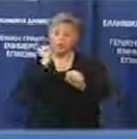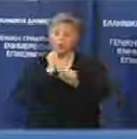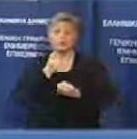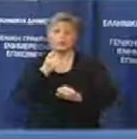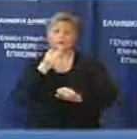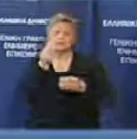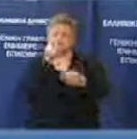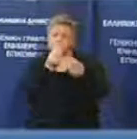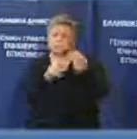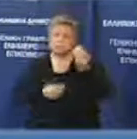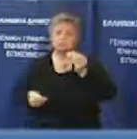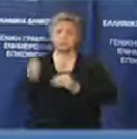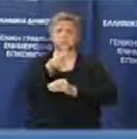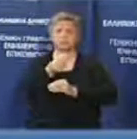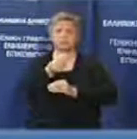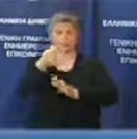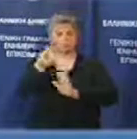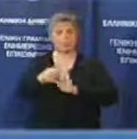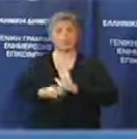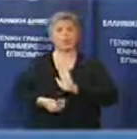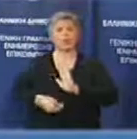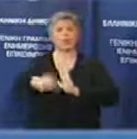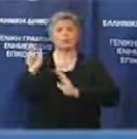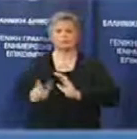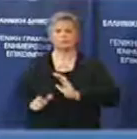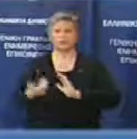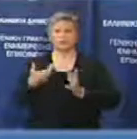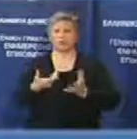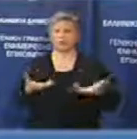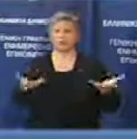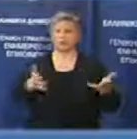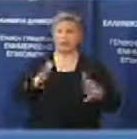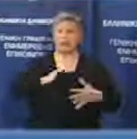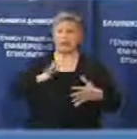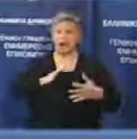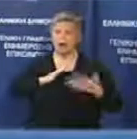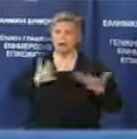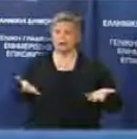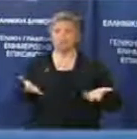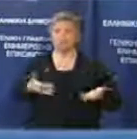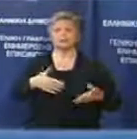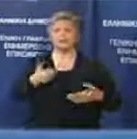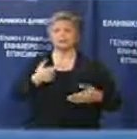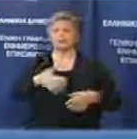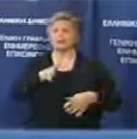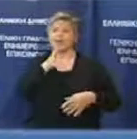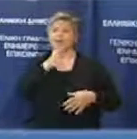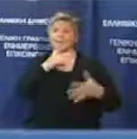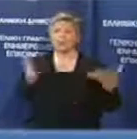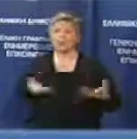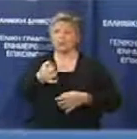τα ανθρώπινα όρια πολύ συχνά, θα ήταν πολύ πρόχειρο να υπάρχει μια απόφαση με άλλο